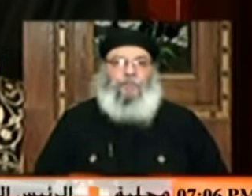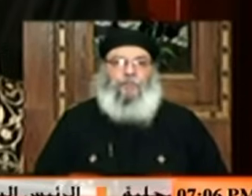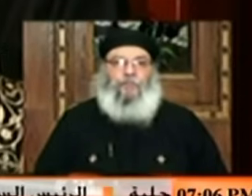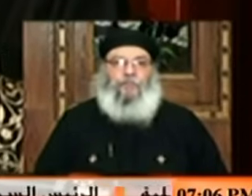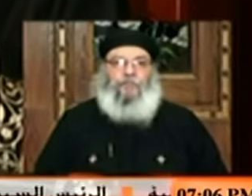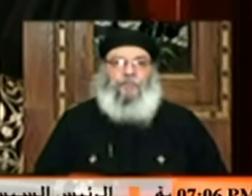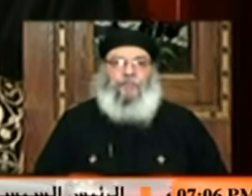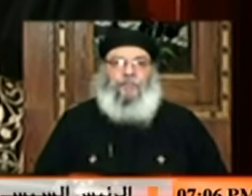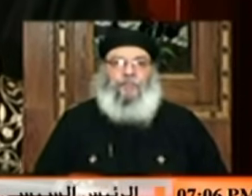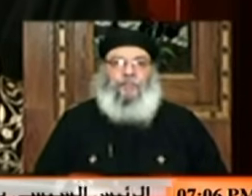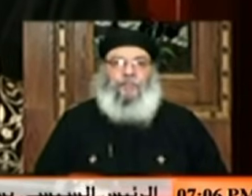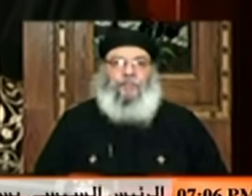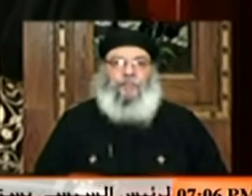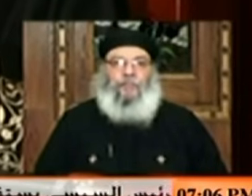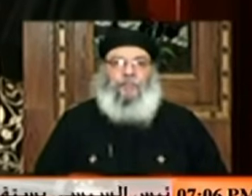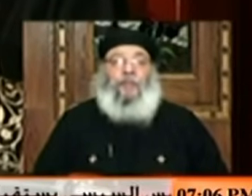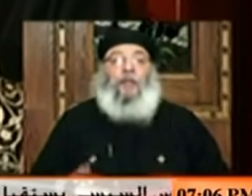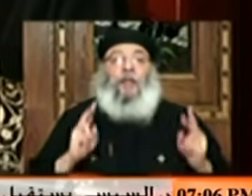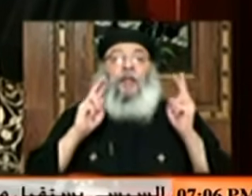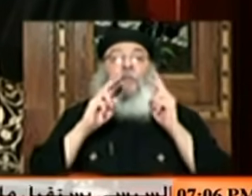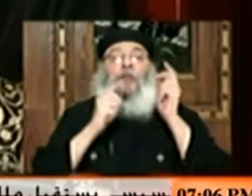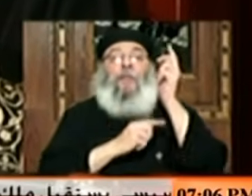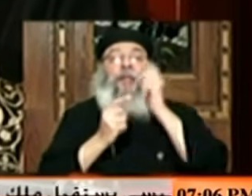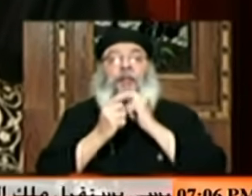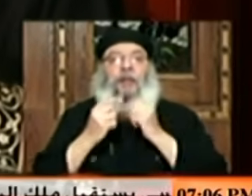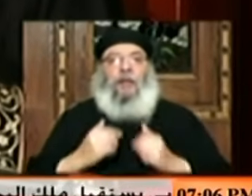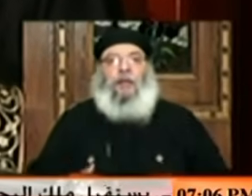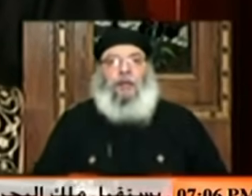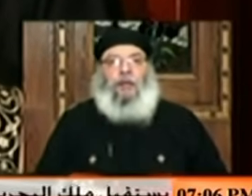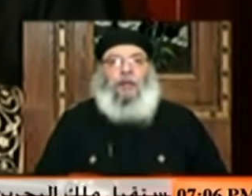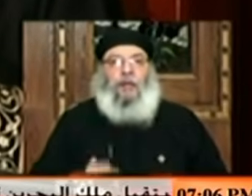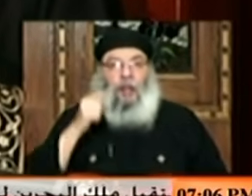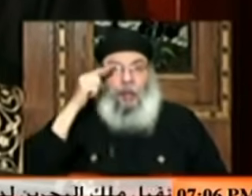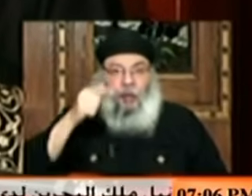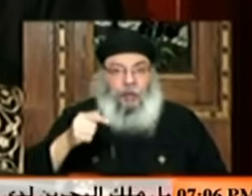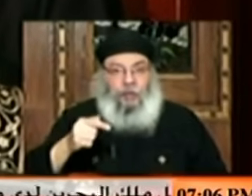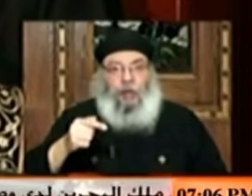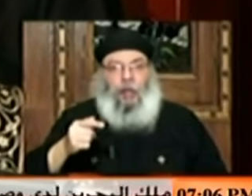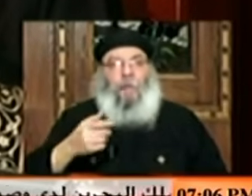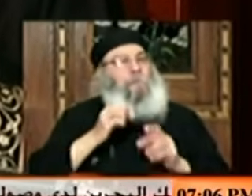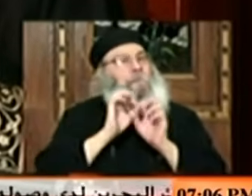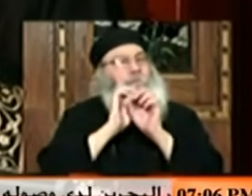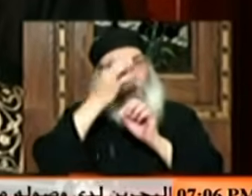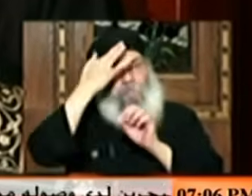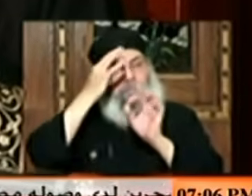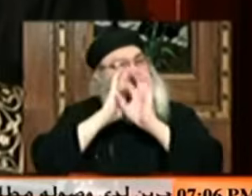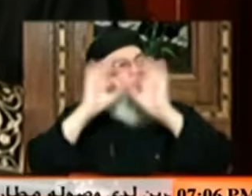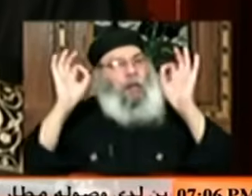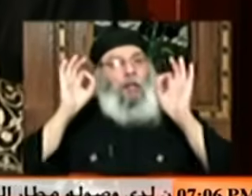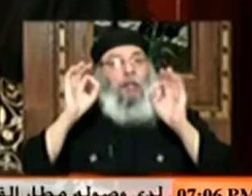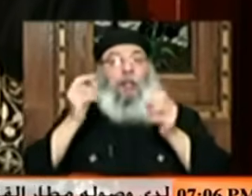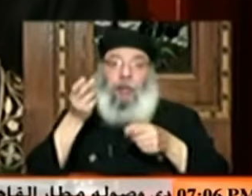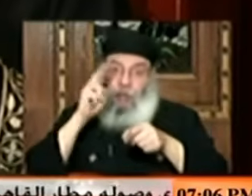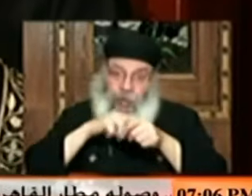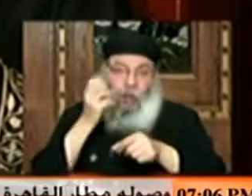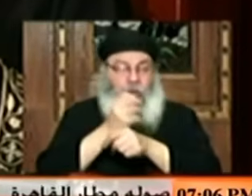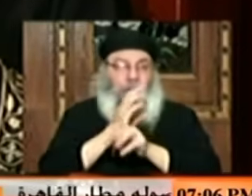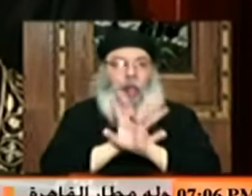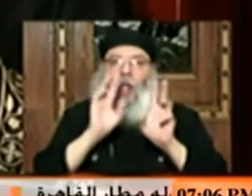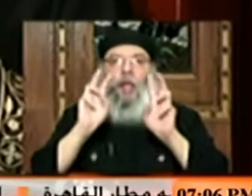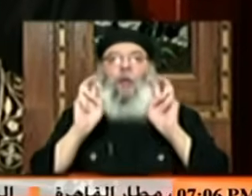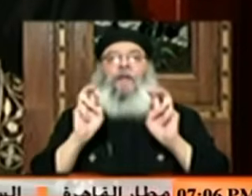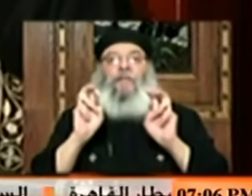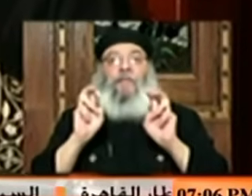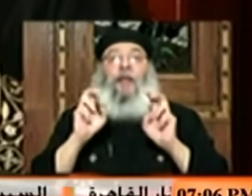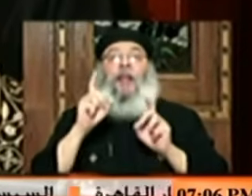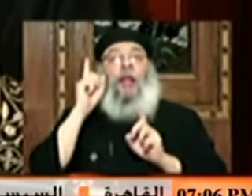و لما قابلوا المسيح بعد الشفاه وقاله ها انت قد برئت فلا تخطئ لالا يكون